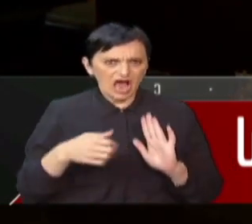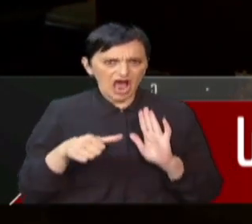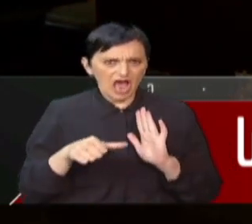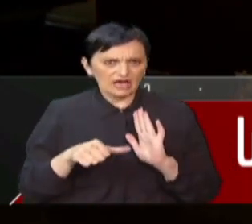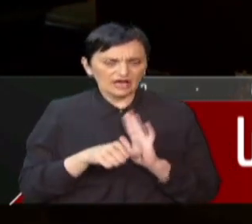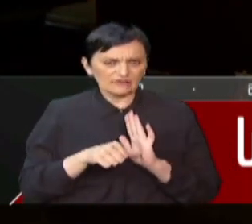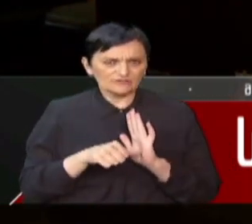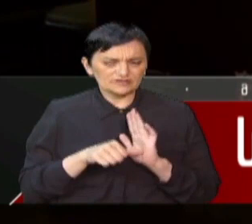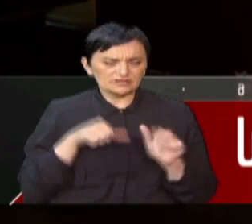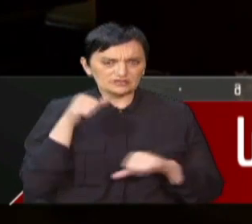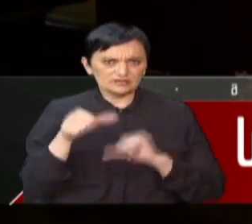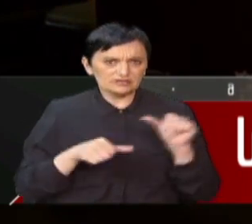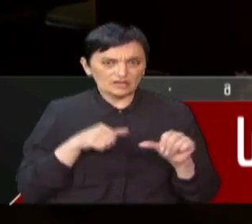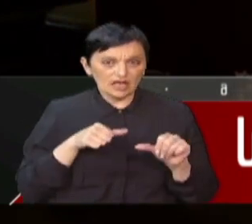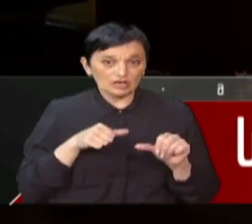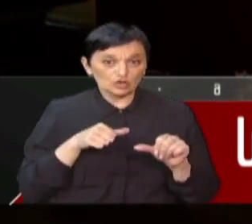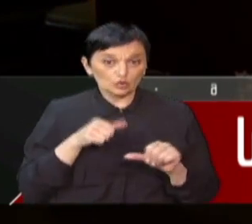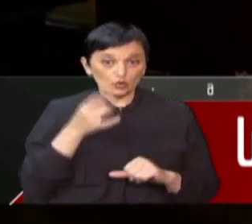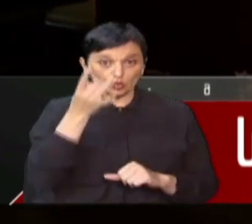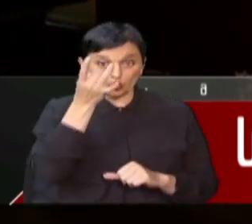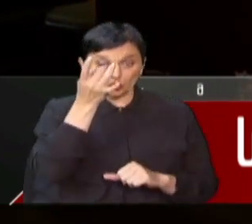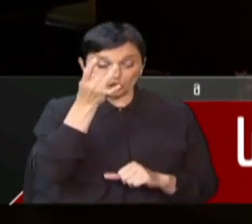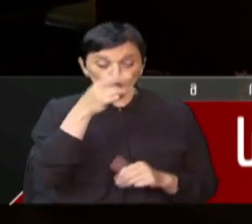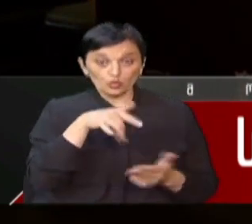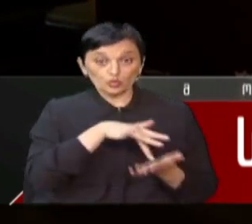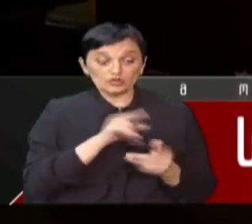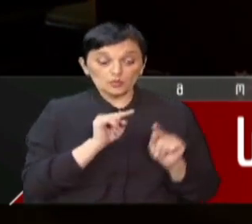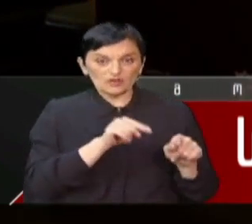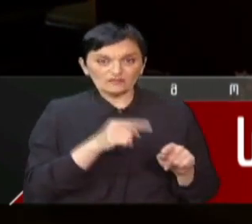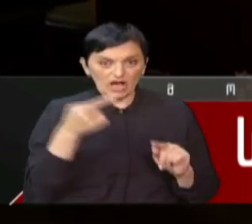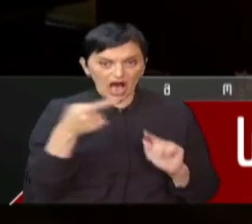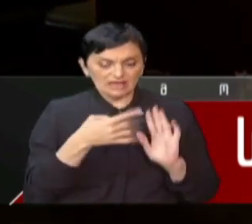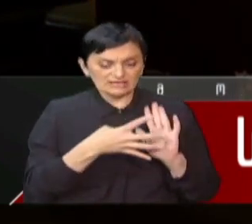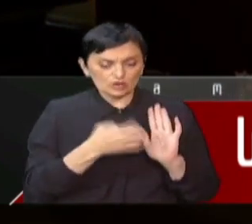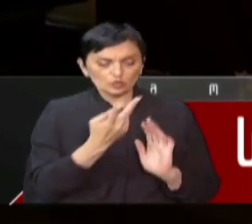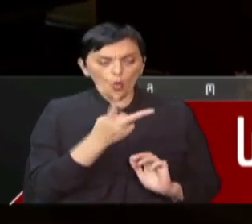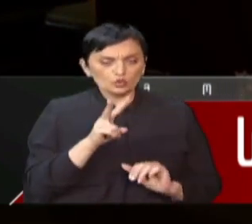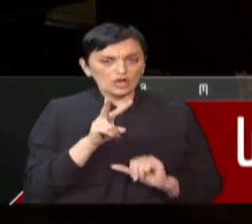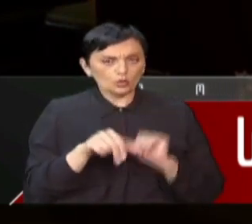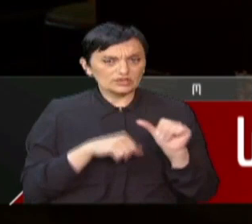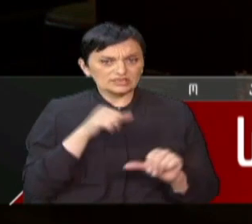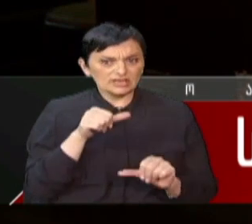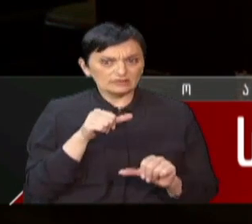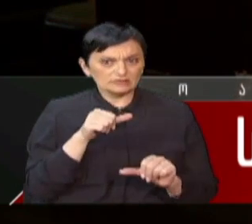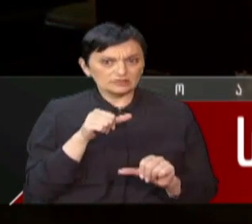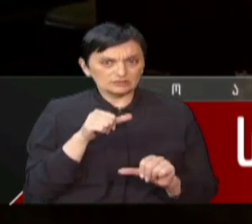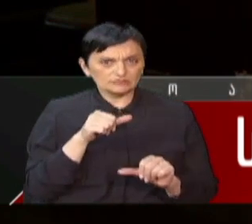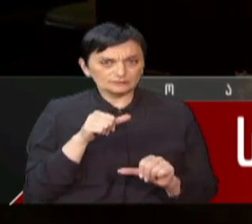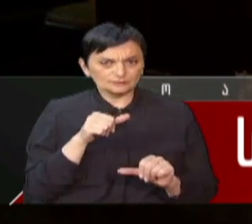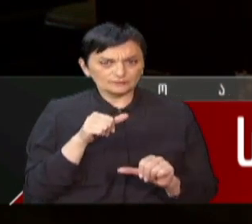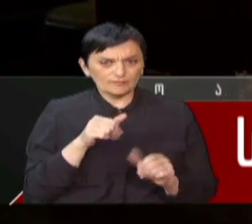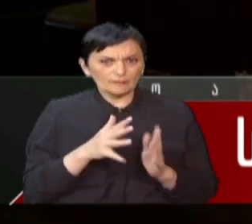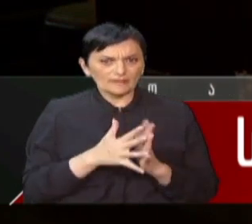1906 წელს და ის რუსთაველის თეატრში მივიდა 1922 წელს უკვე.